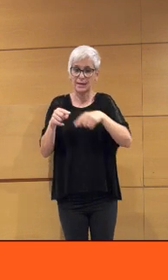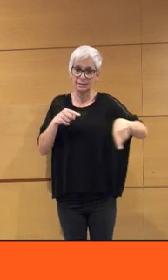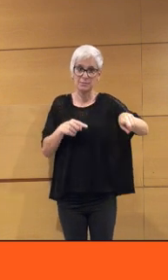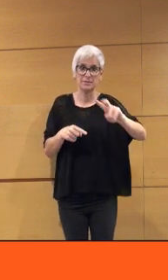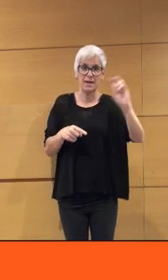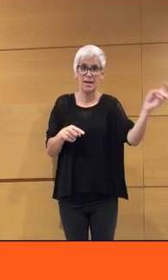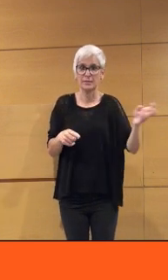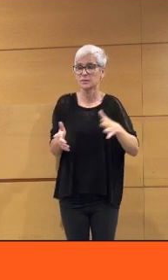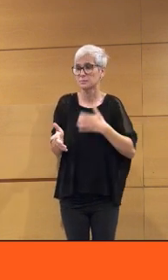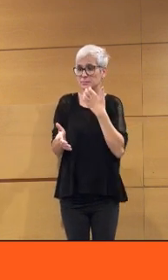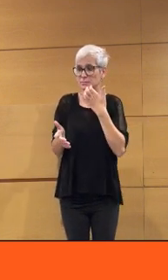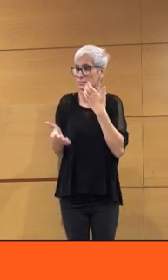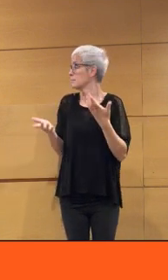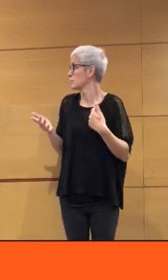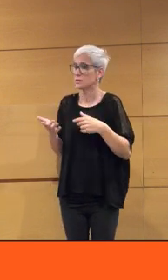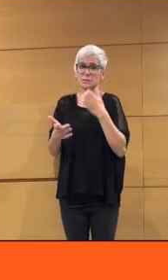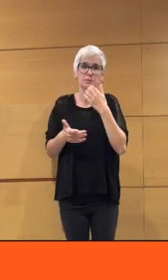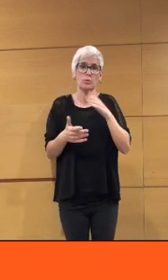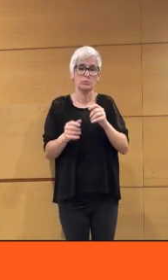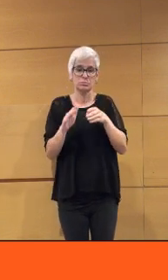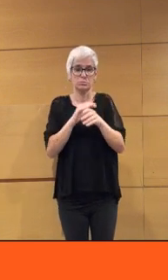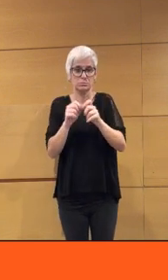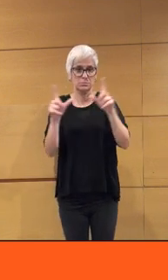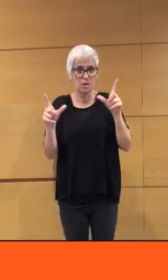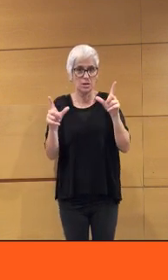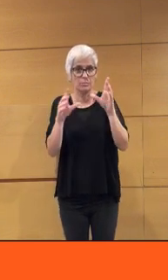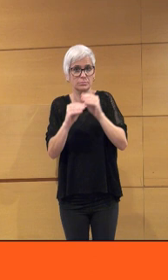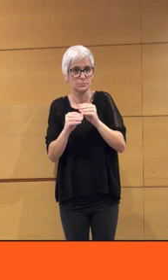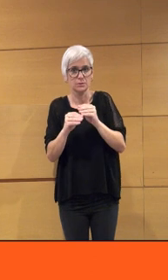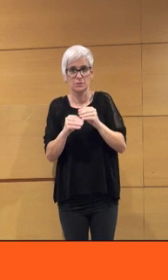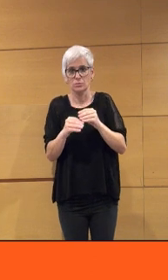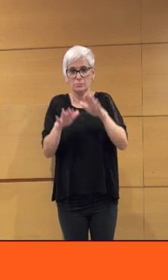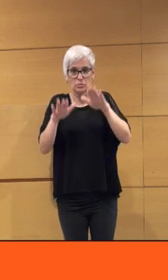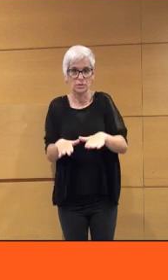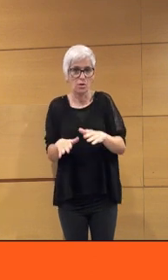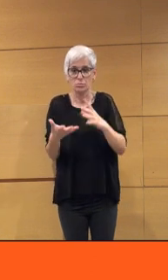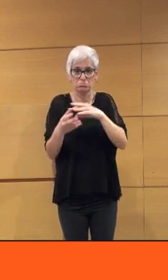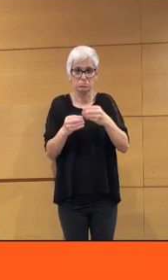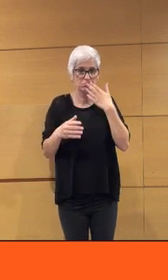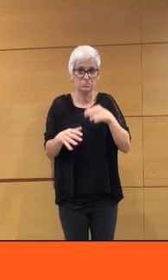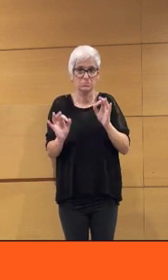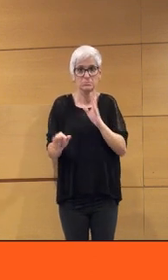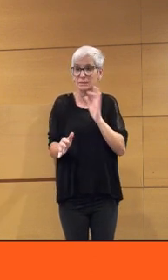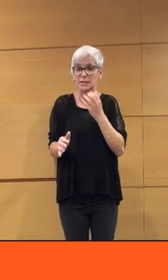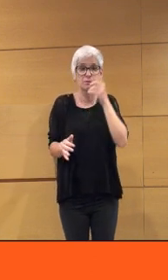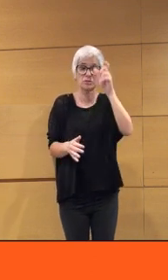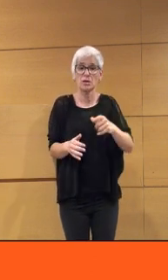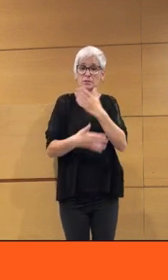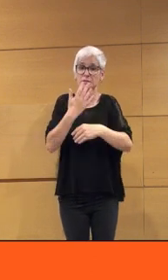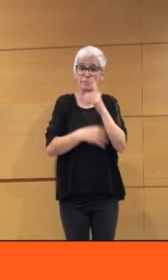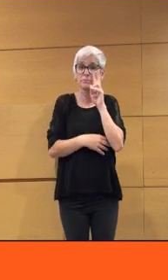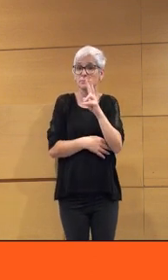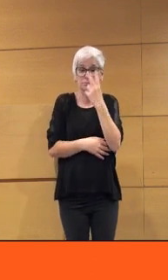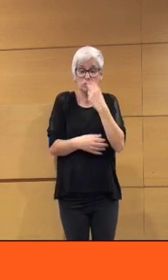es pugui activar, desactivar, pausar, no?, o ajustar els serveis. Si una persona té discapacitats visuals, necessitarà